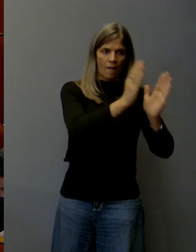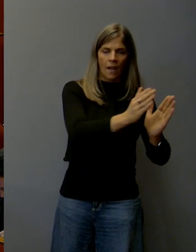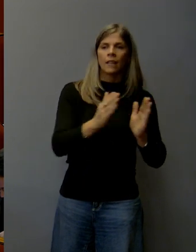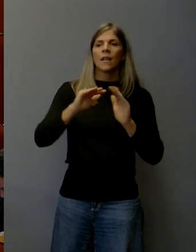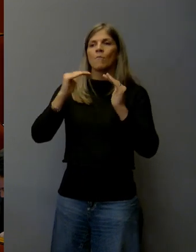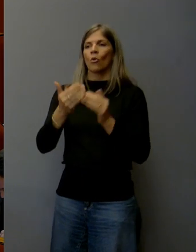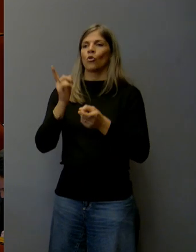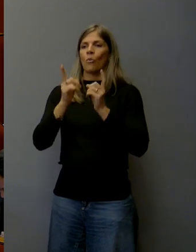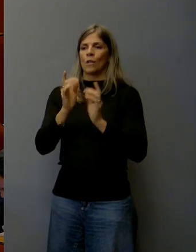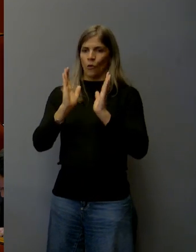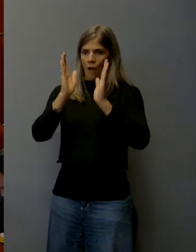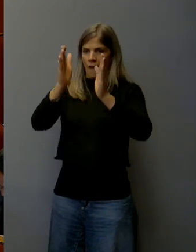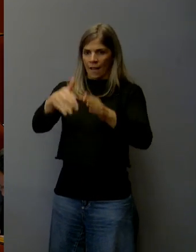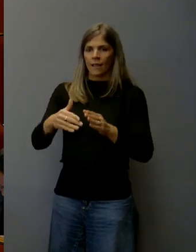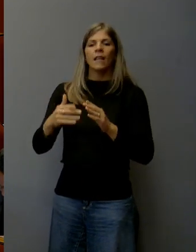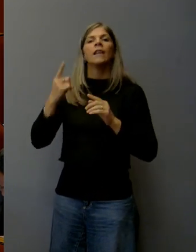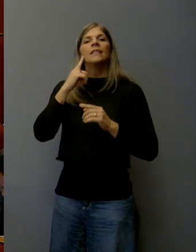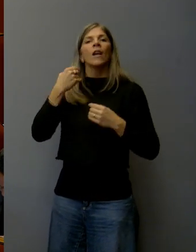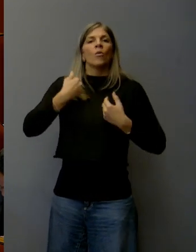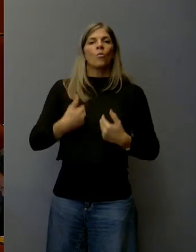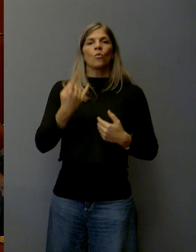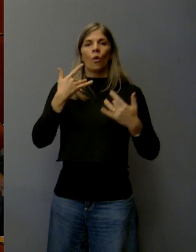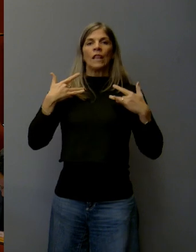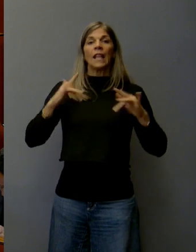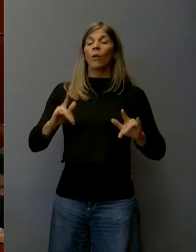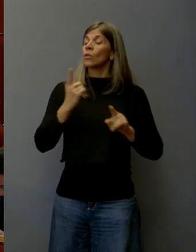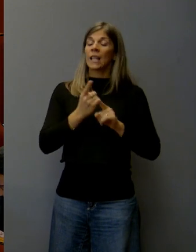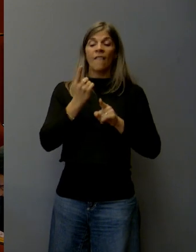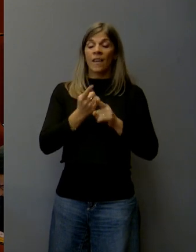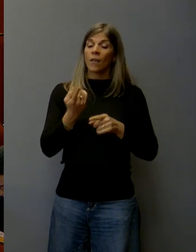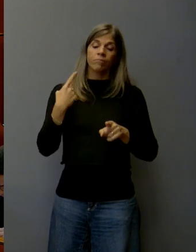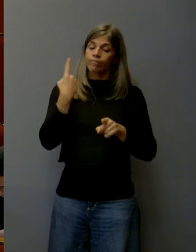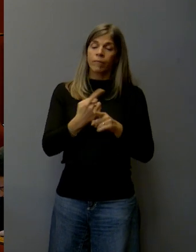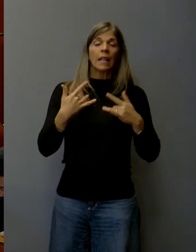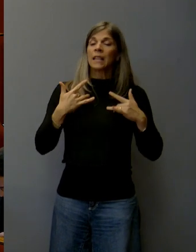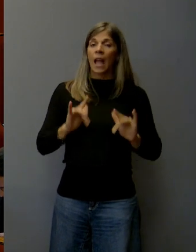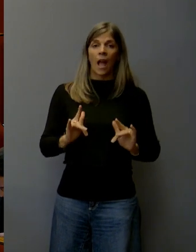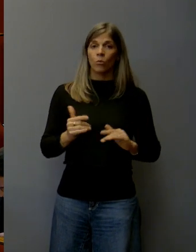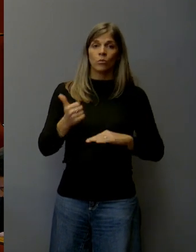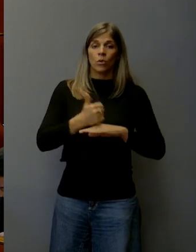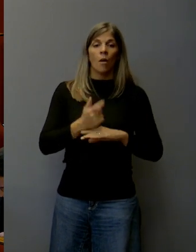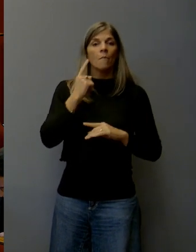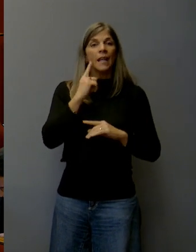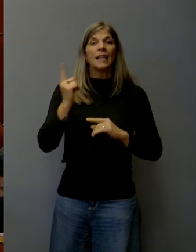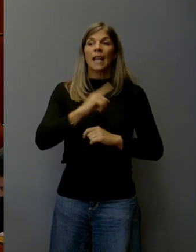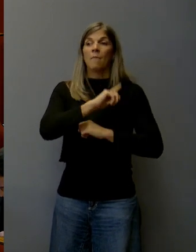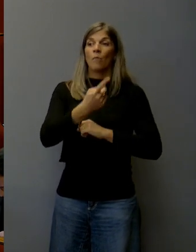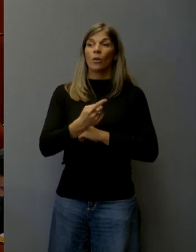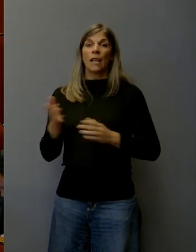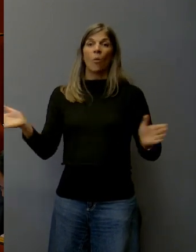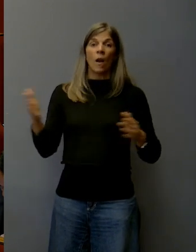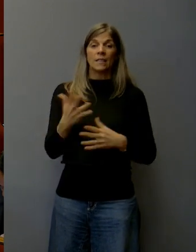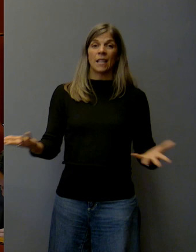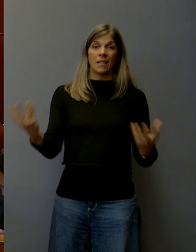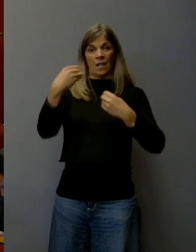fa quello E chi deve garantire di essere super partes fa questo perché la concentrazione di potere in una un'altra persona può donare